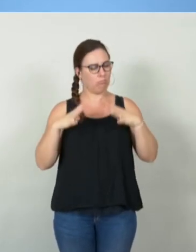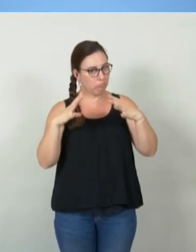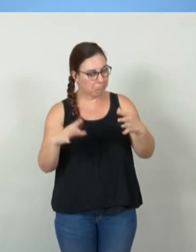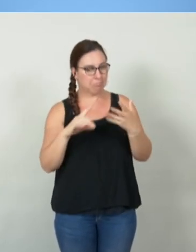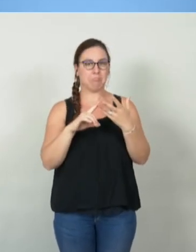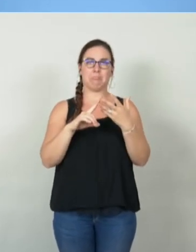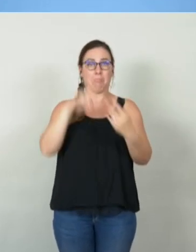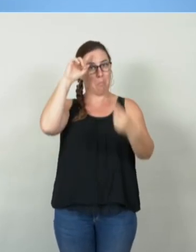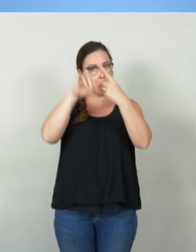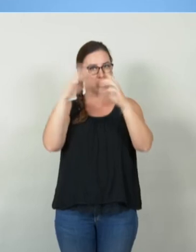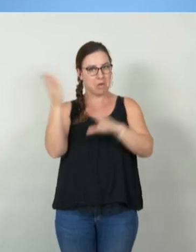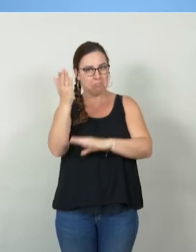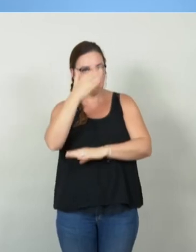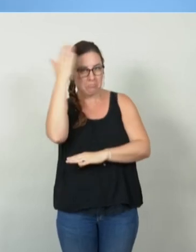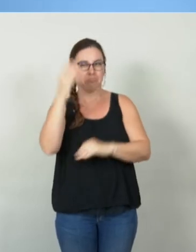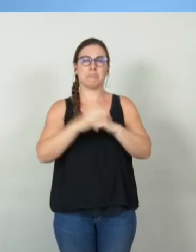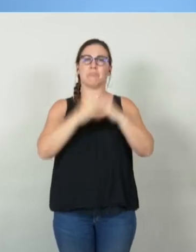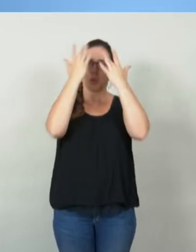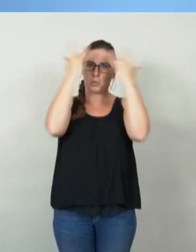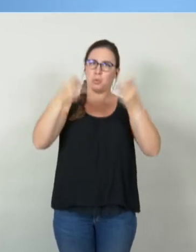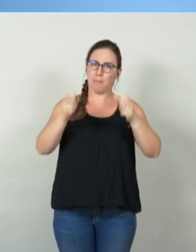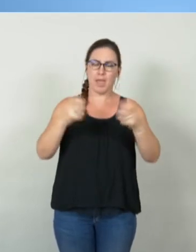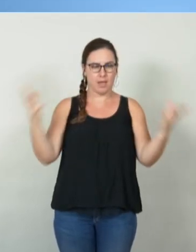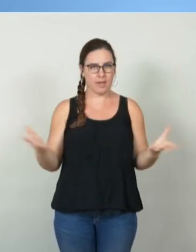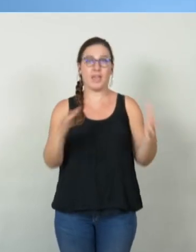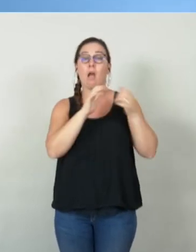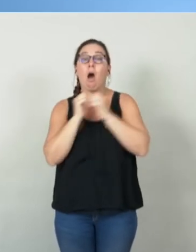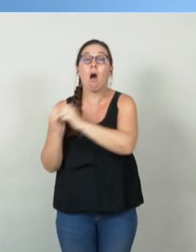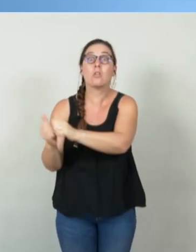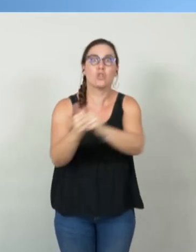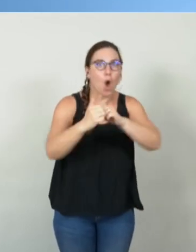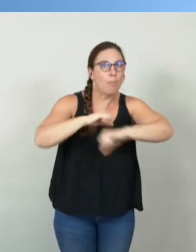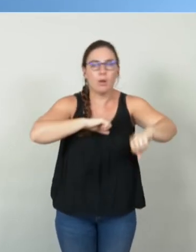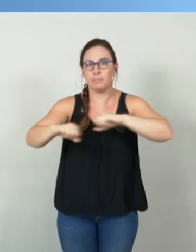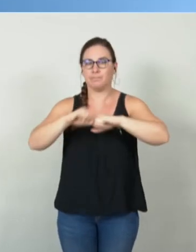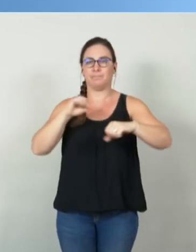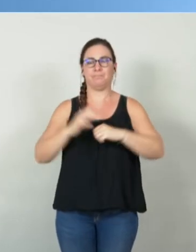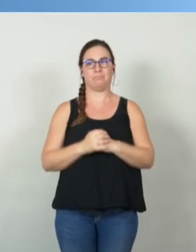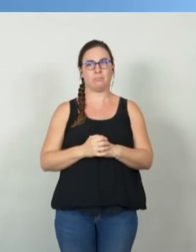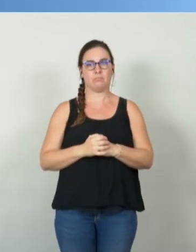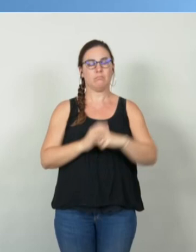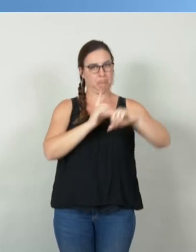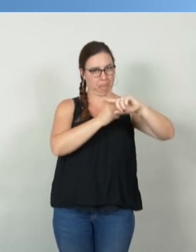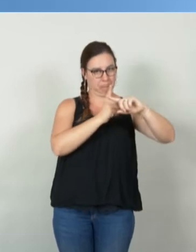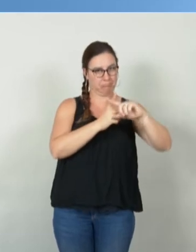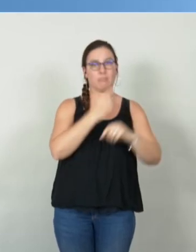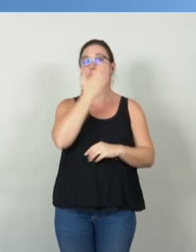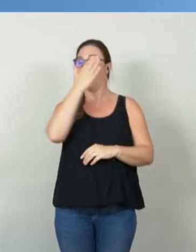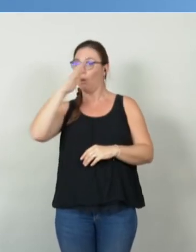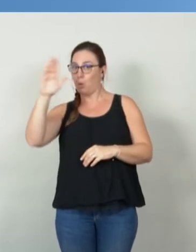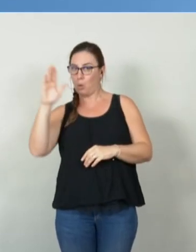emblématiques promouvant la culture de la paix et le faire ensemble autre point que je note dans cette délibération